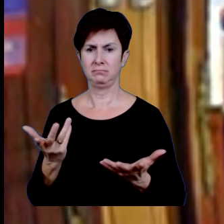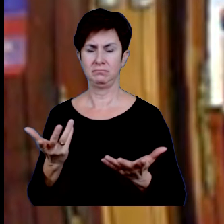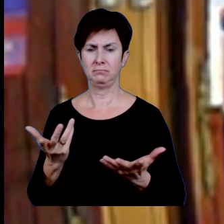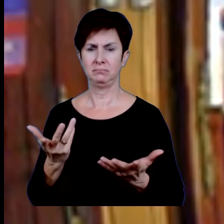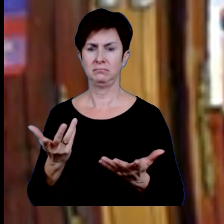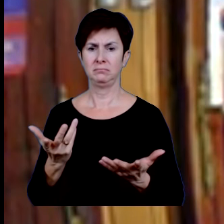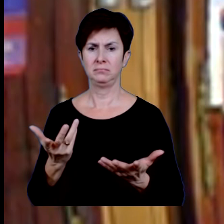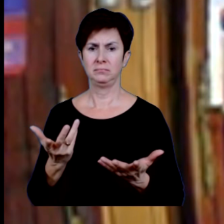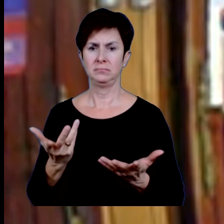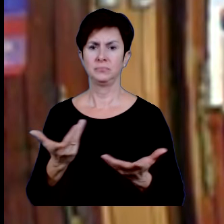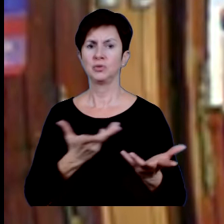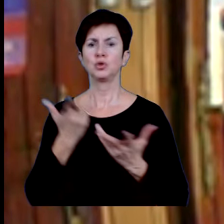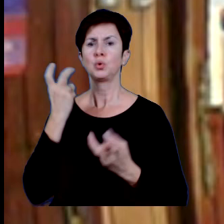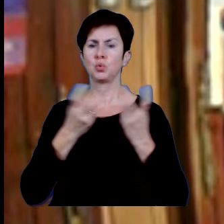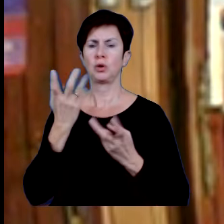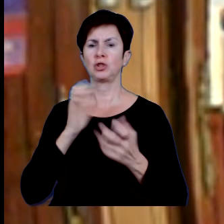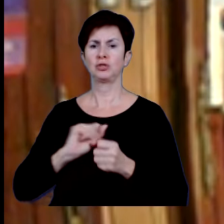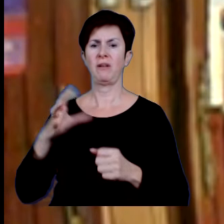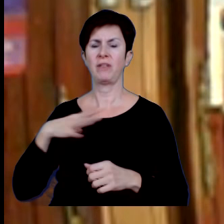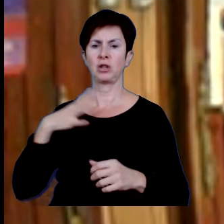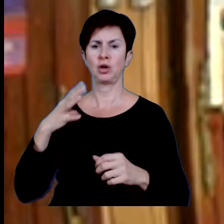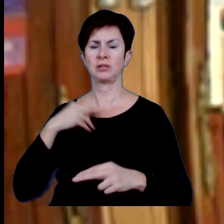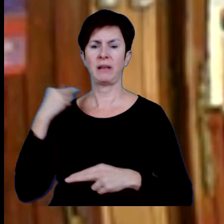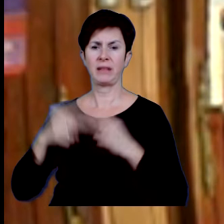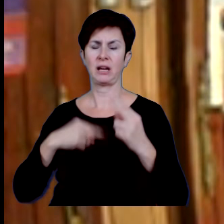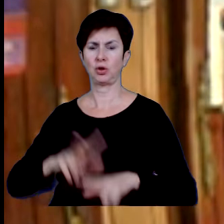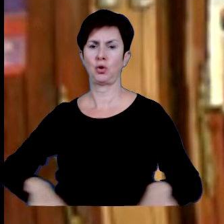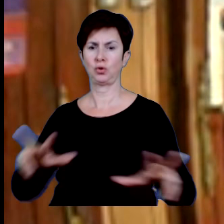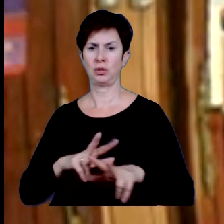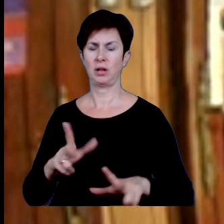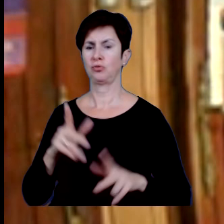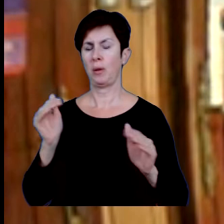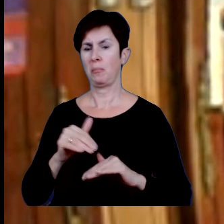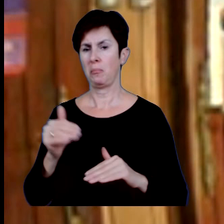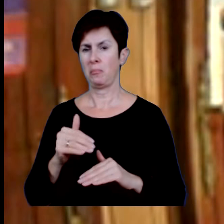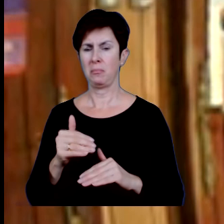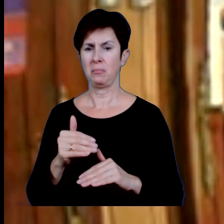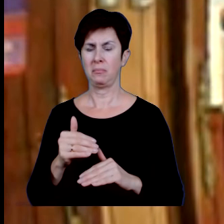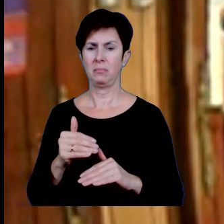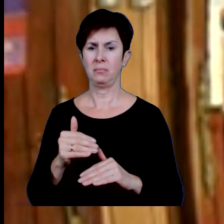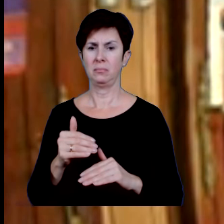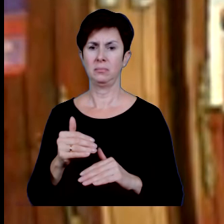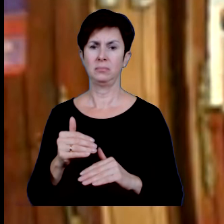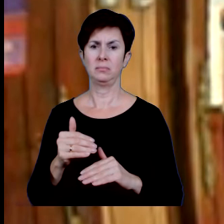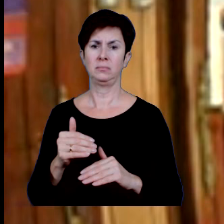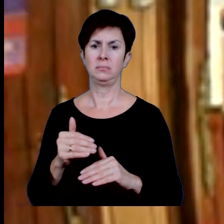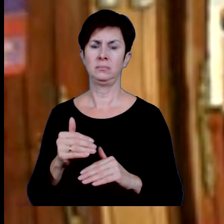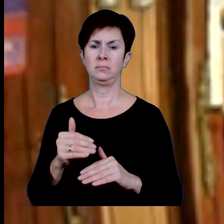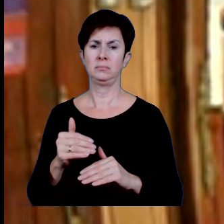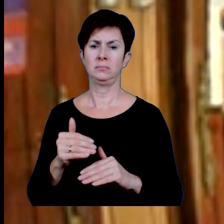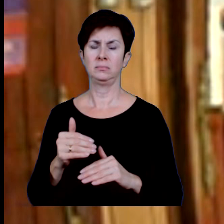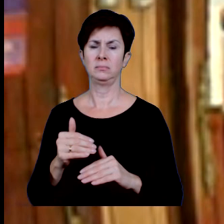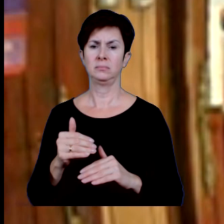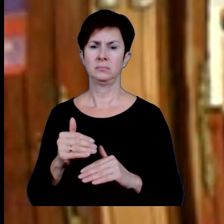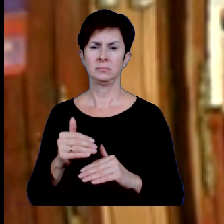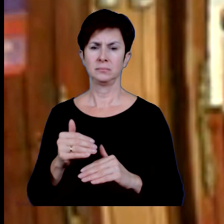wartości tradycyjne, rodzinę, to wszystko. Może nie w takim stopniu jak inne ugrupowania. Ja już